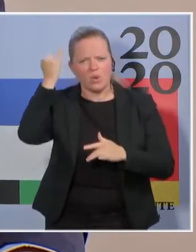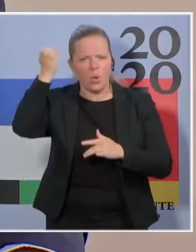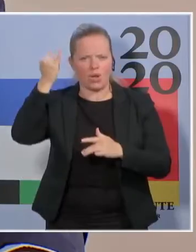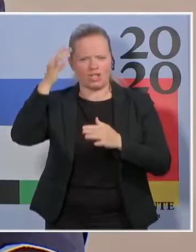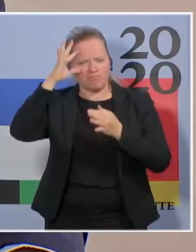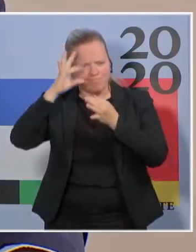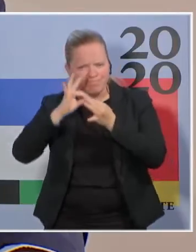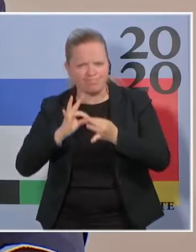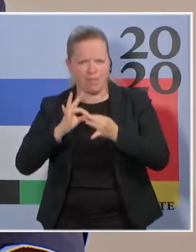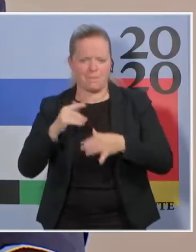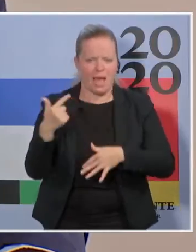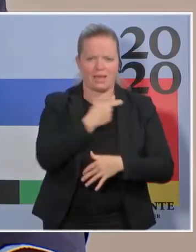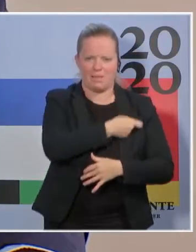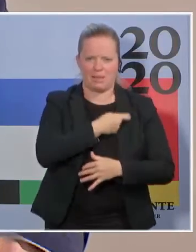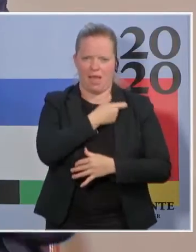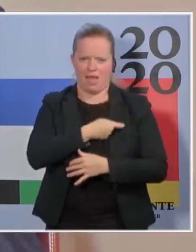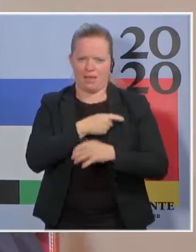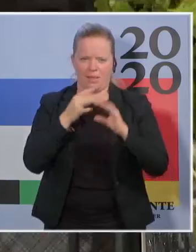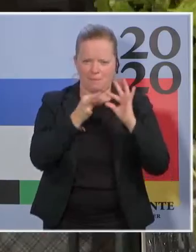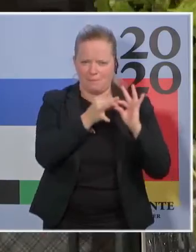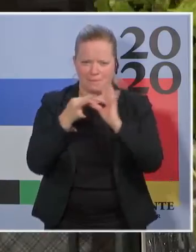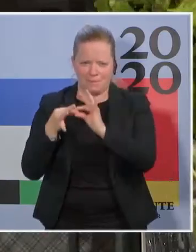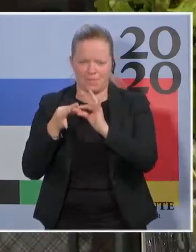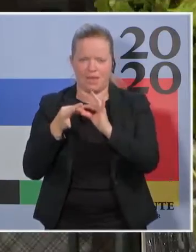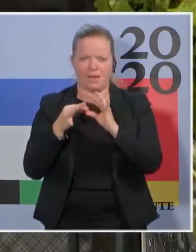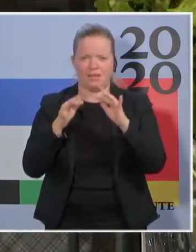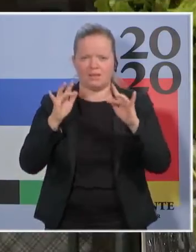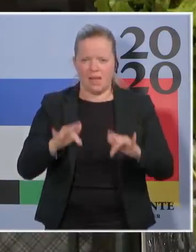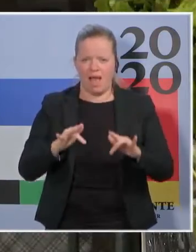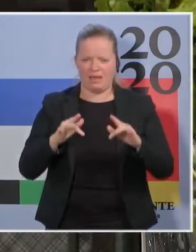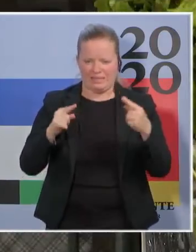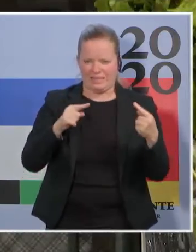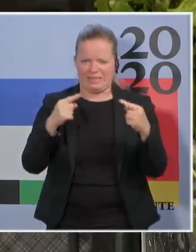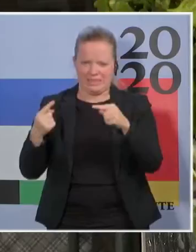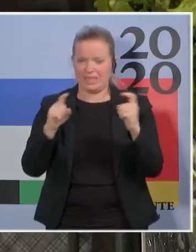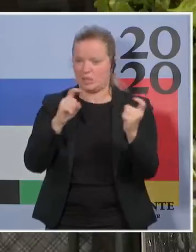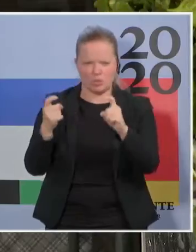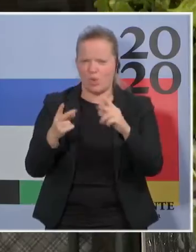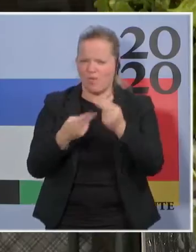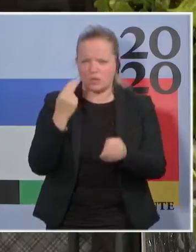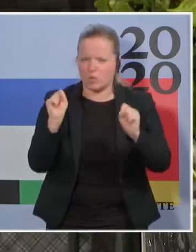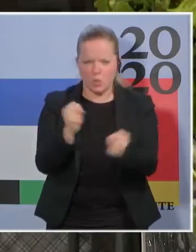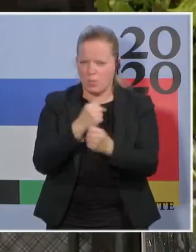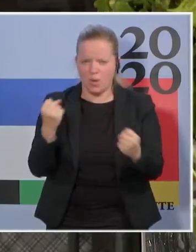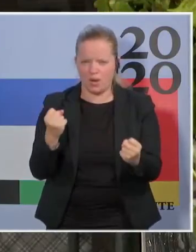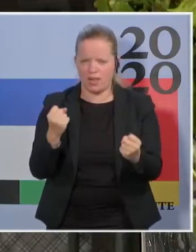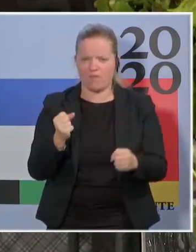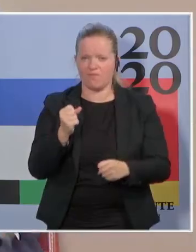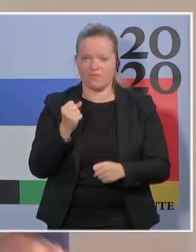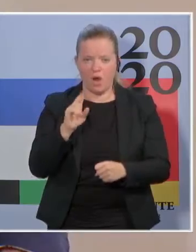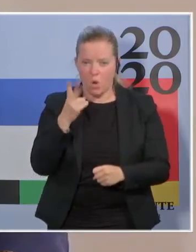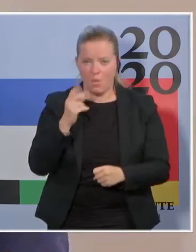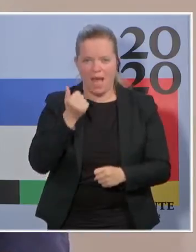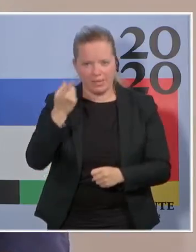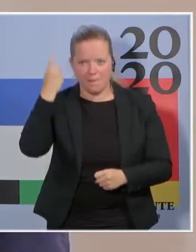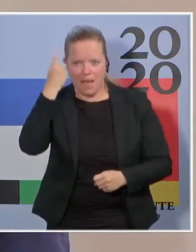beider Parteien, wo eine Diskussion unmöglich fast war, weil einfach bei manchen Positionen konnten